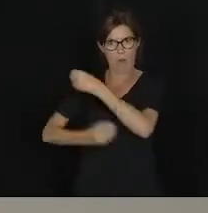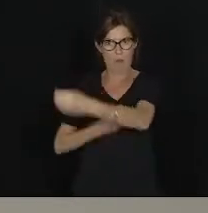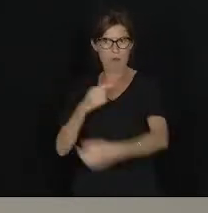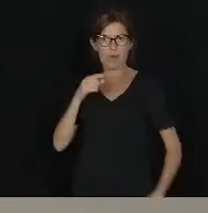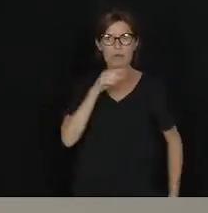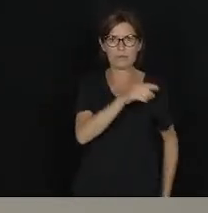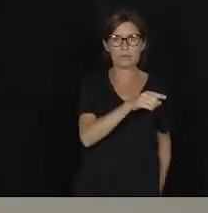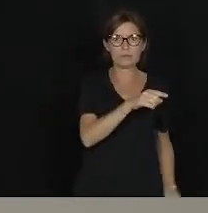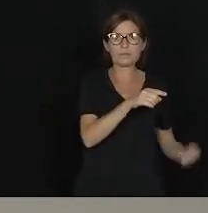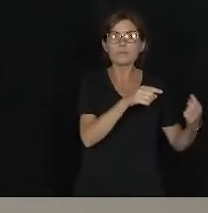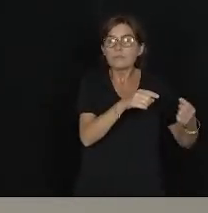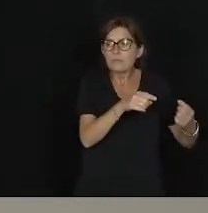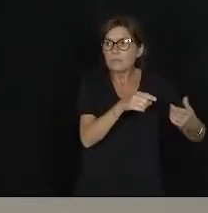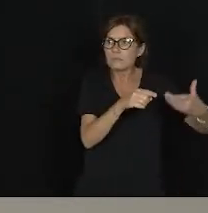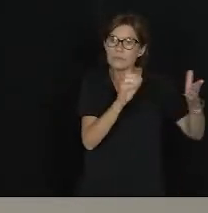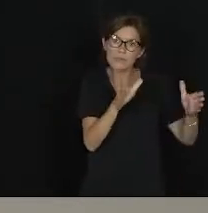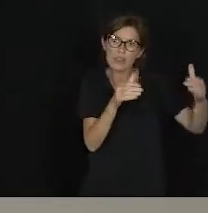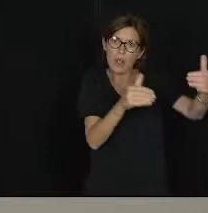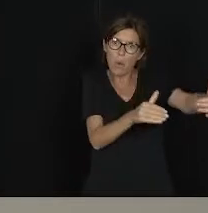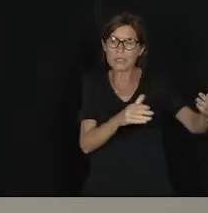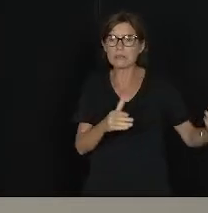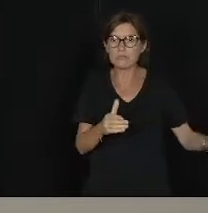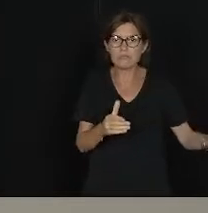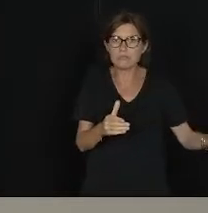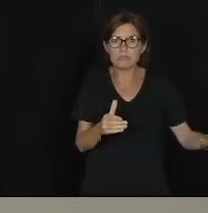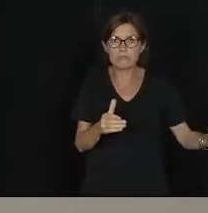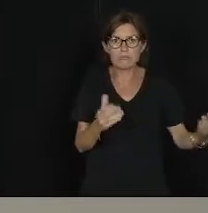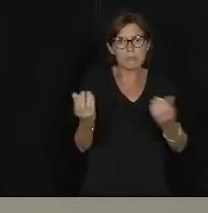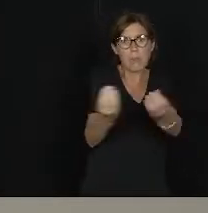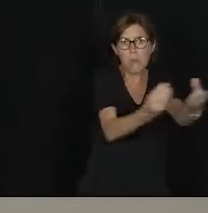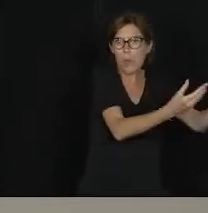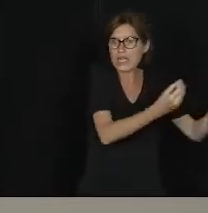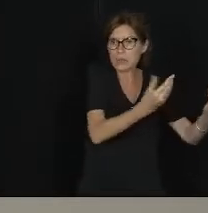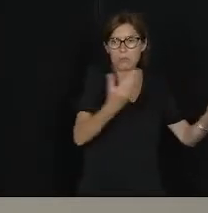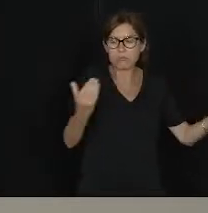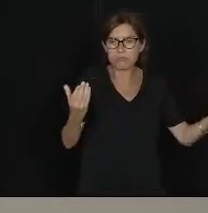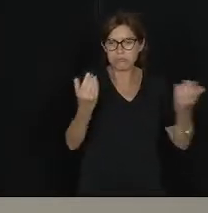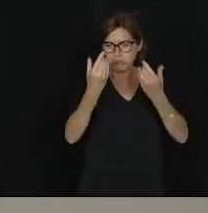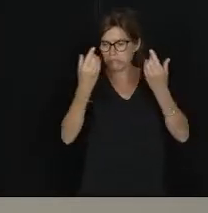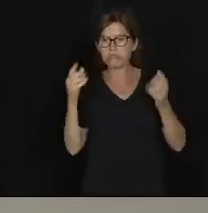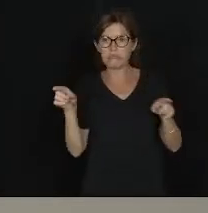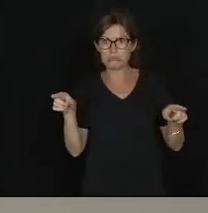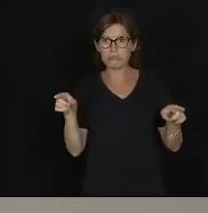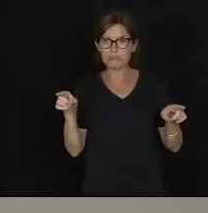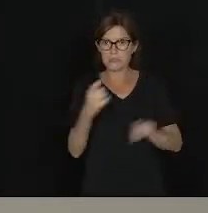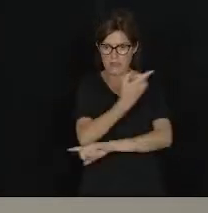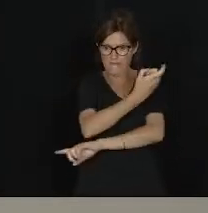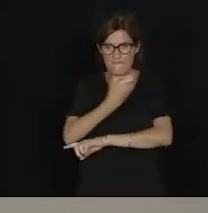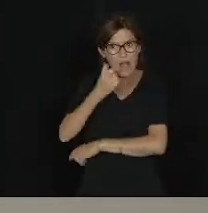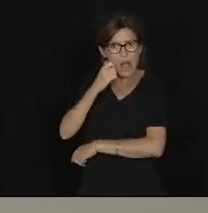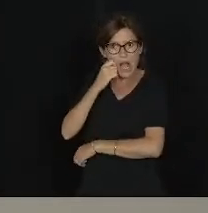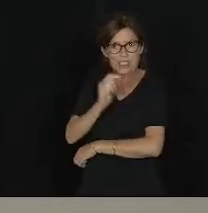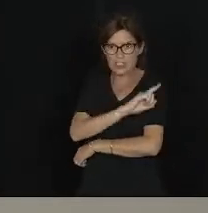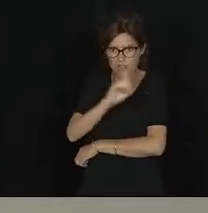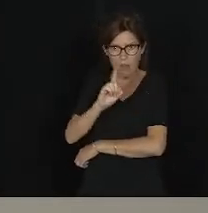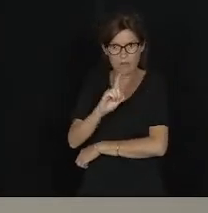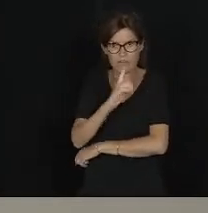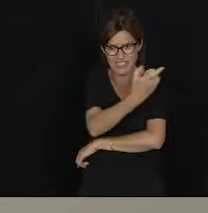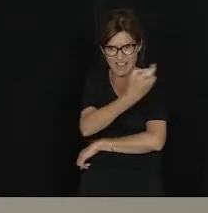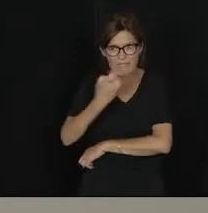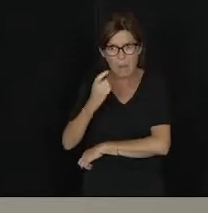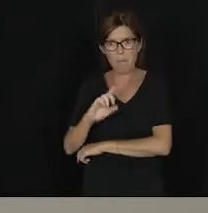ces deux catégories ne sont pas des catégories raciales, ce sont des catégories qui sont tout droit issues de l'expérience de la Première Guerre